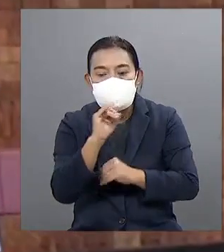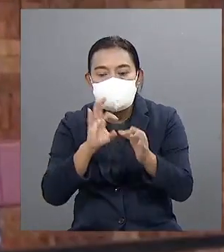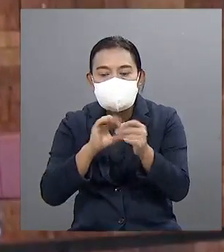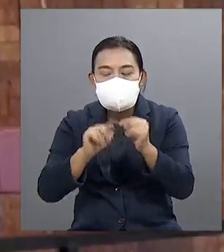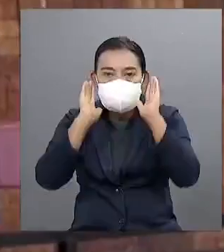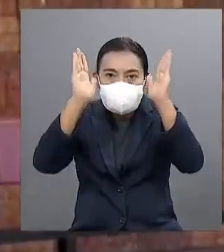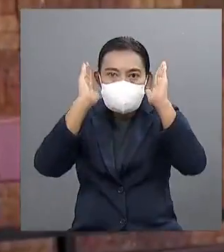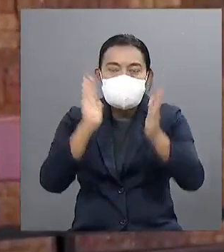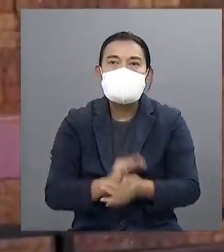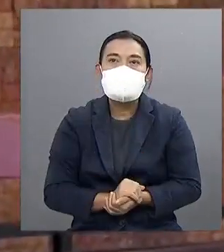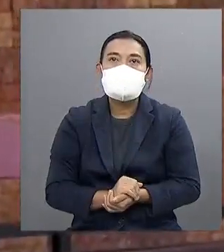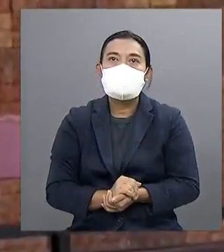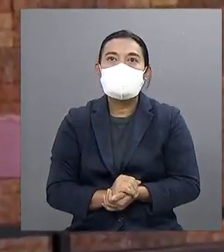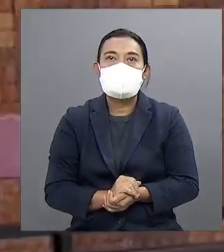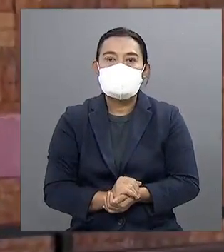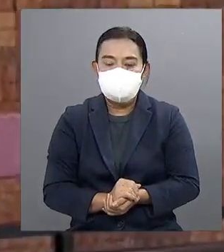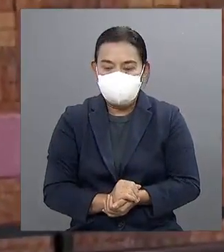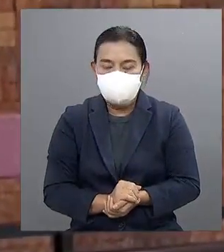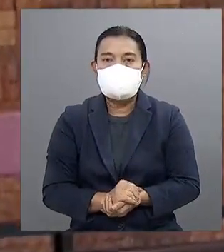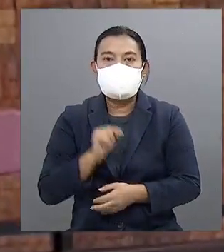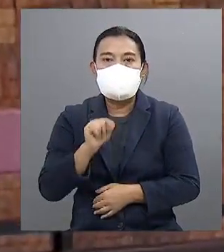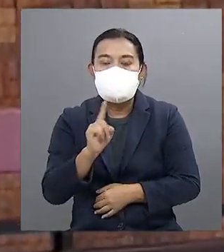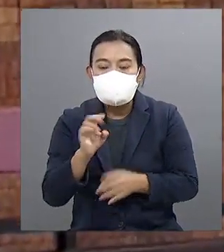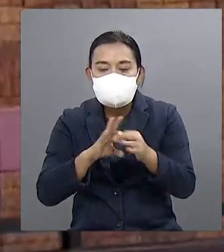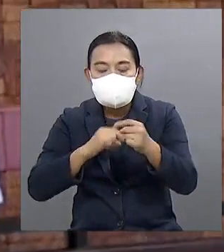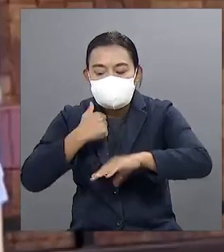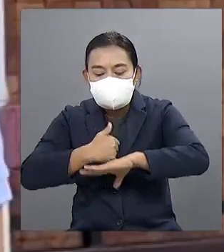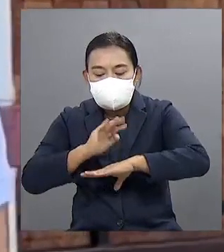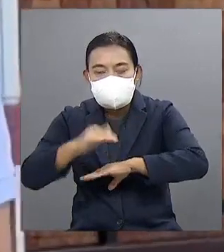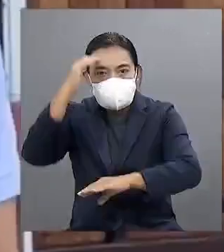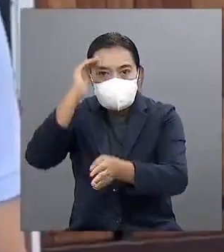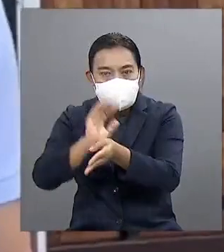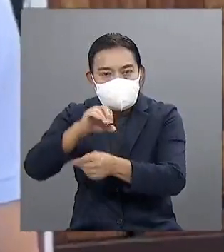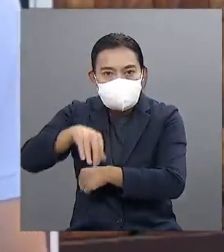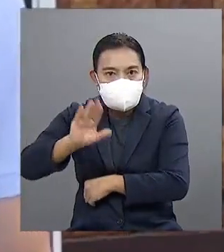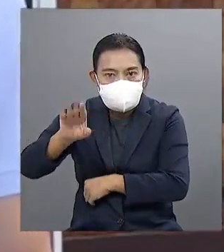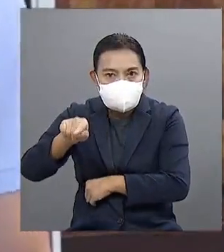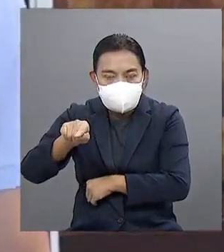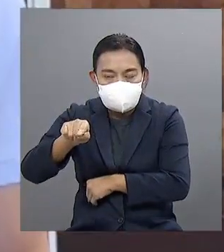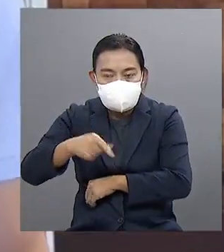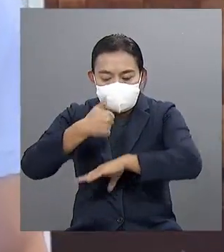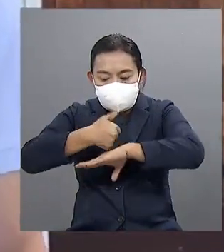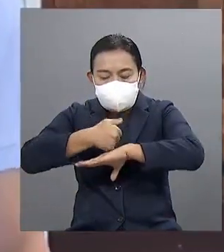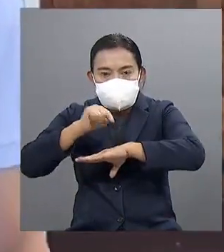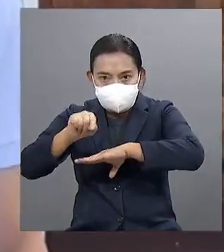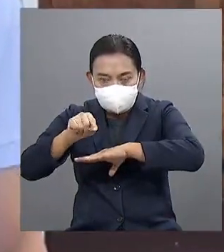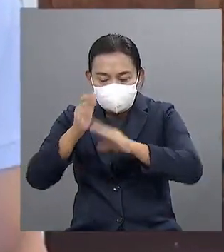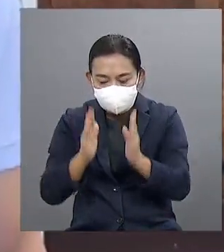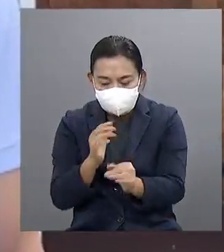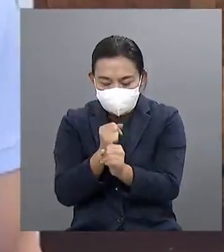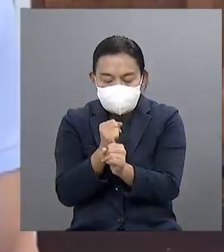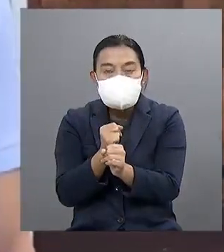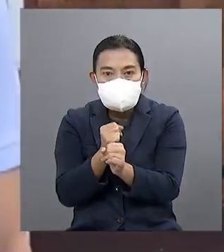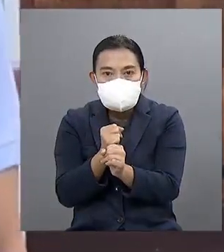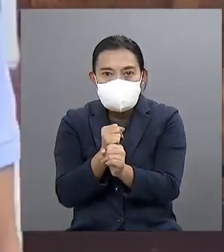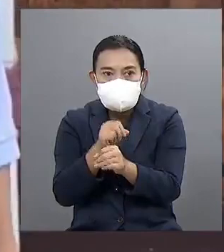างบก5ก็ได้มีหนังสือสั่งการให้ทางท่านผู้กำกับสน.ลุมพินีในฐานะเป็นหัวหน้าพนักงานสอบสวนนะครับประจำสถานีเนี่ยดำเนิน